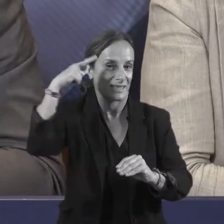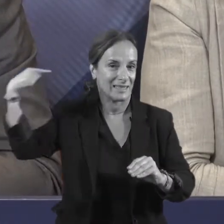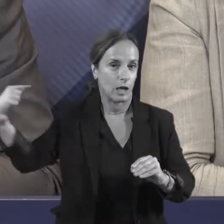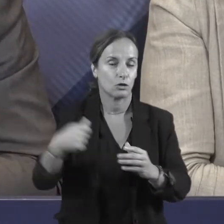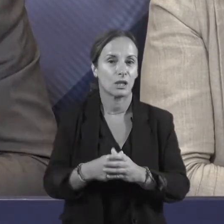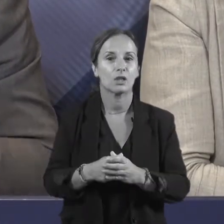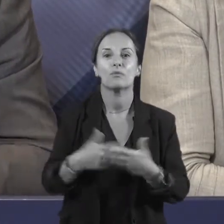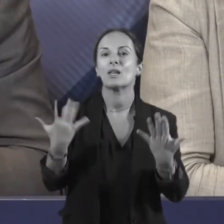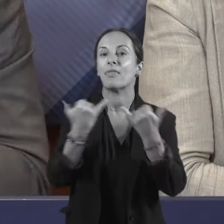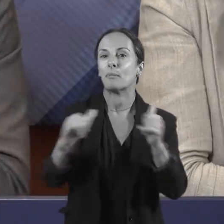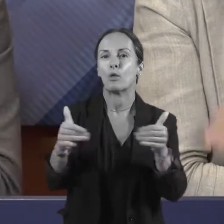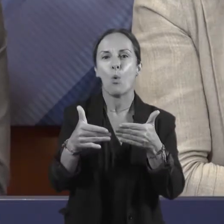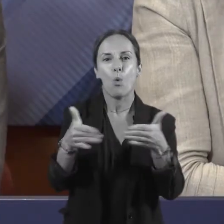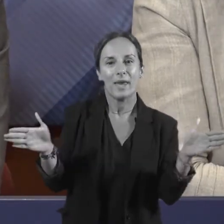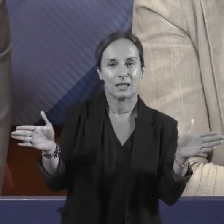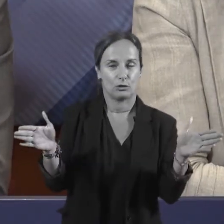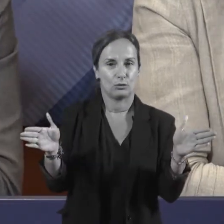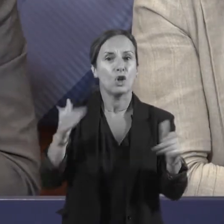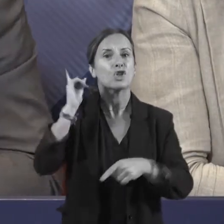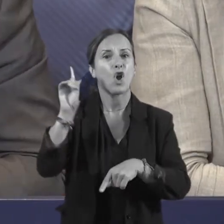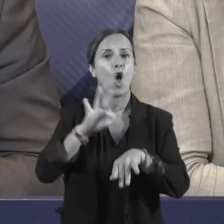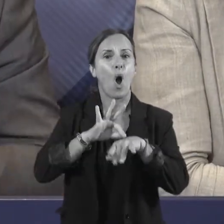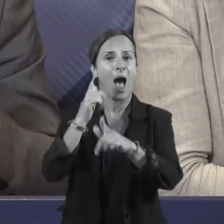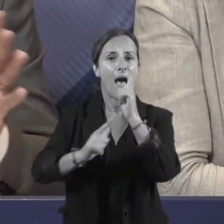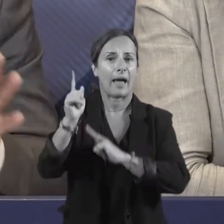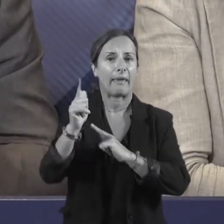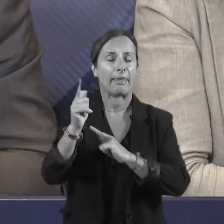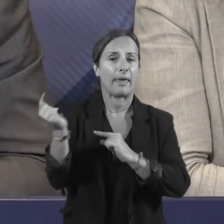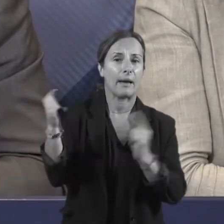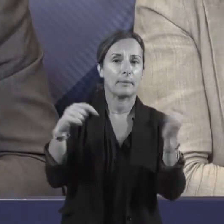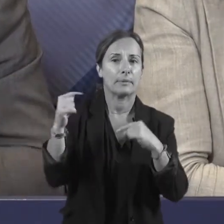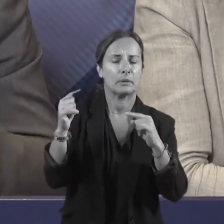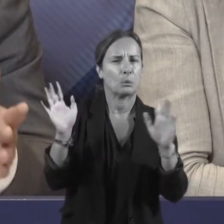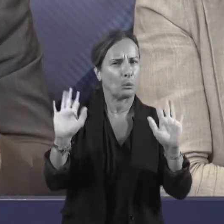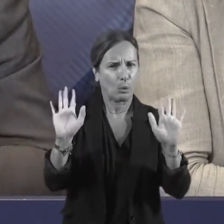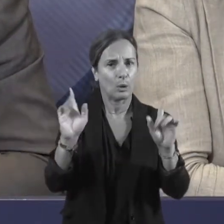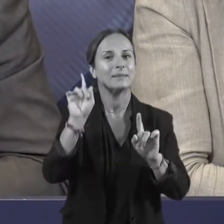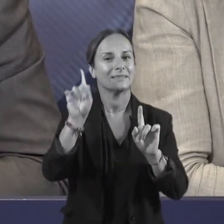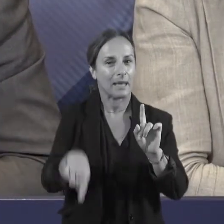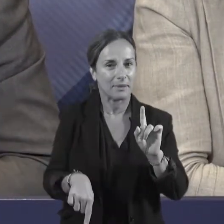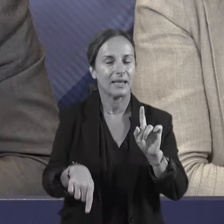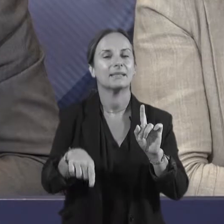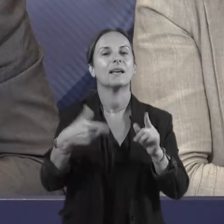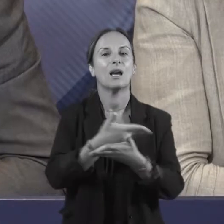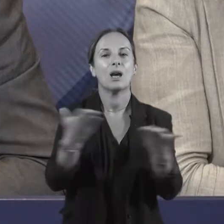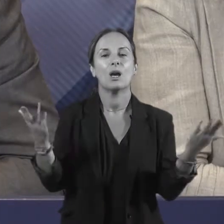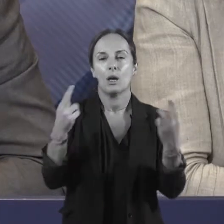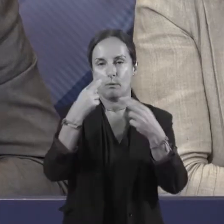no només per actors claus i agents claus, que sí que els convidarem específicament i després detallaré, sinó també pel públic en